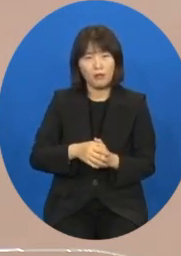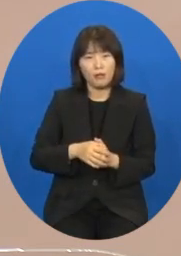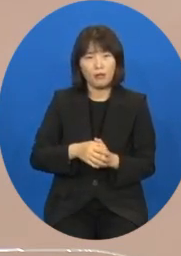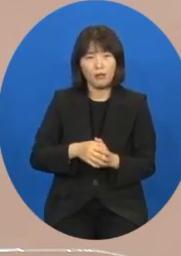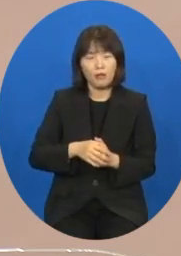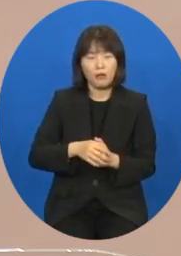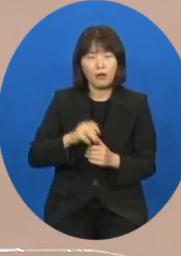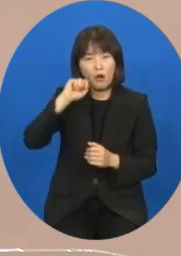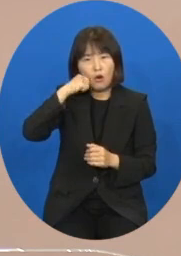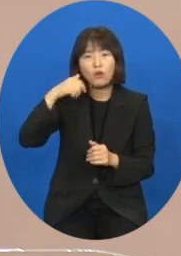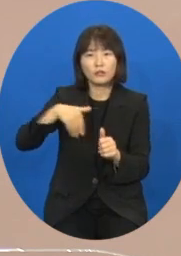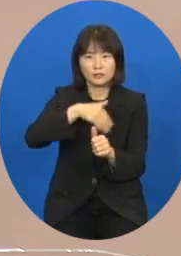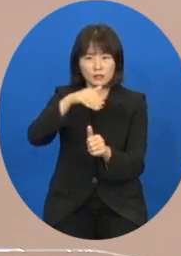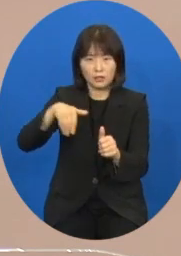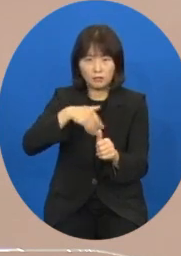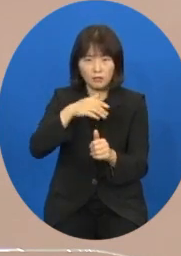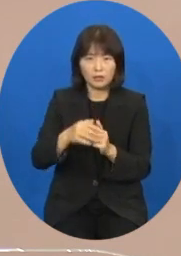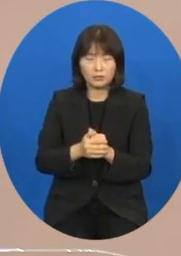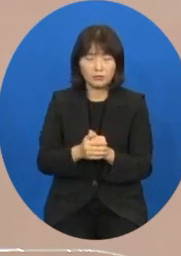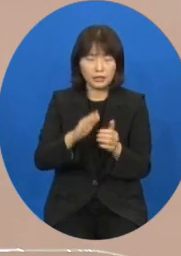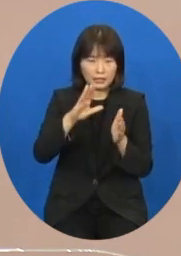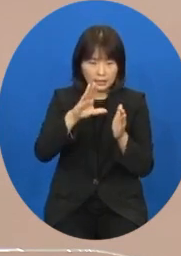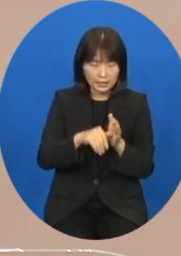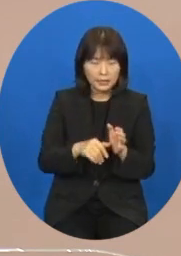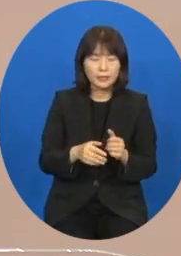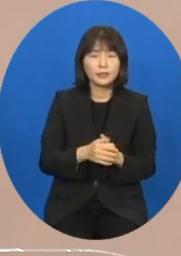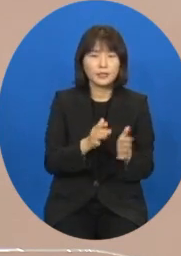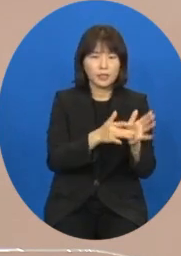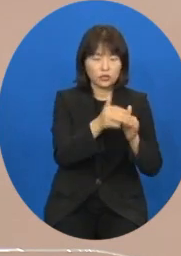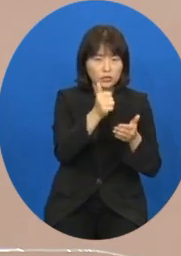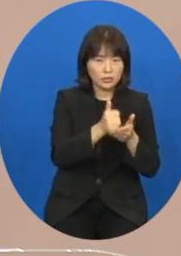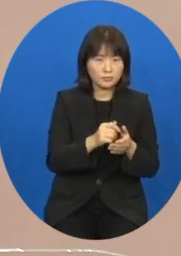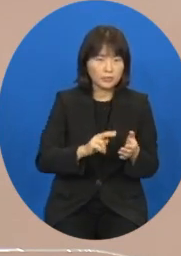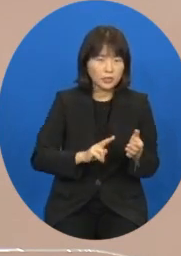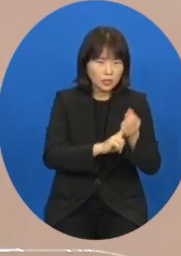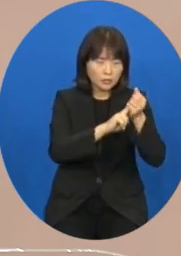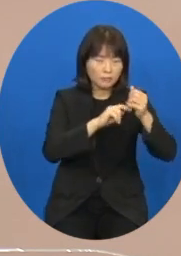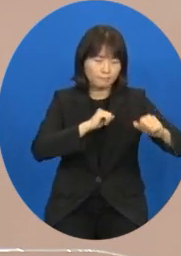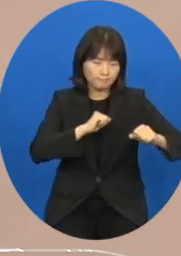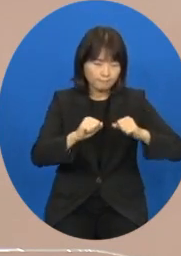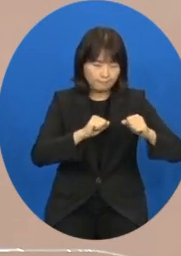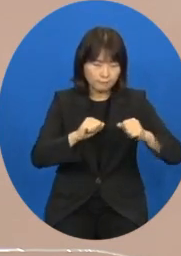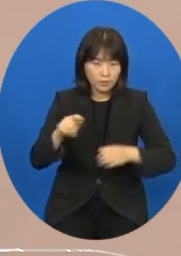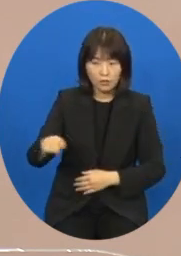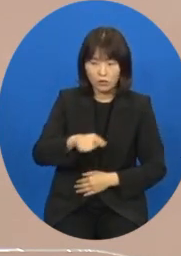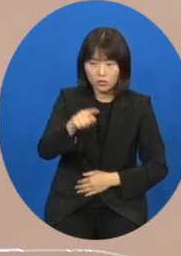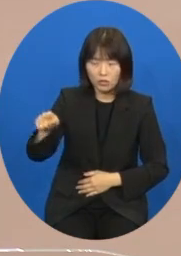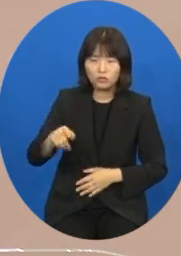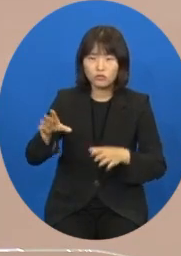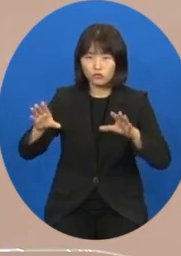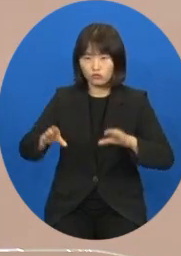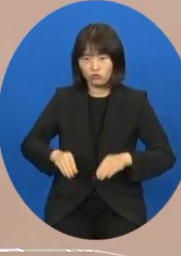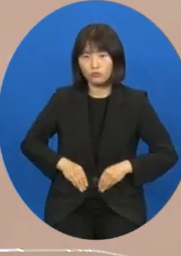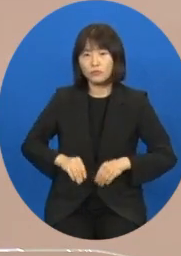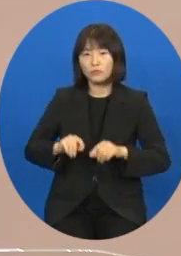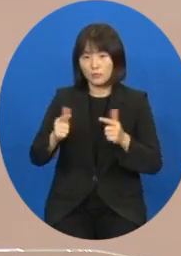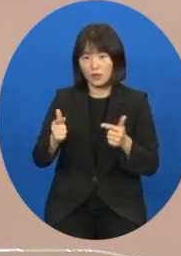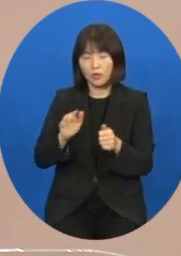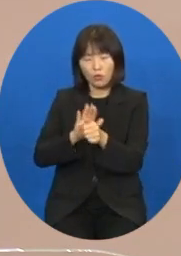그때 예수님께서 기적을 행해서라도 저들이 굶지 않게 해야 되겠다 그런